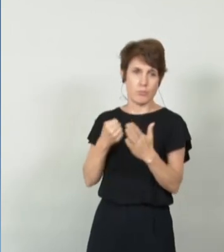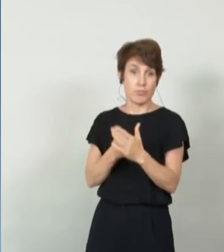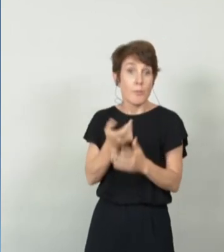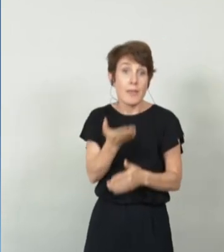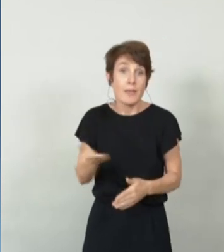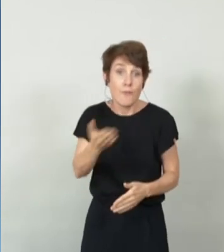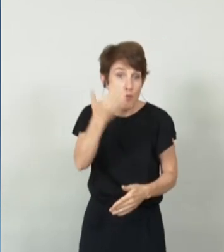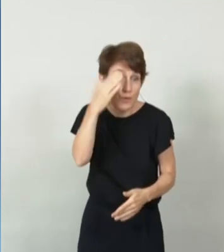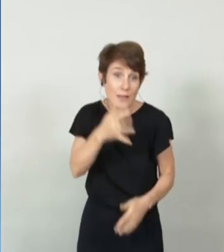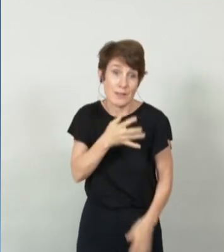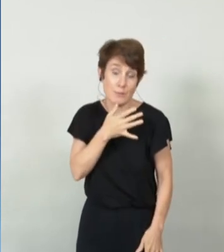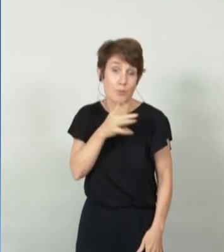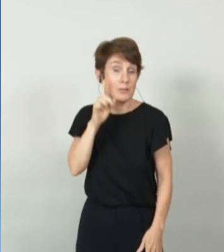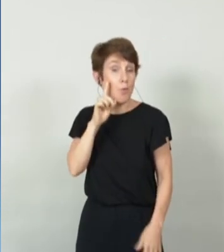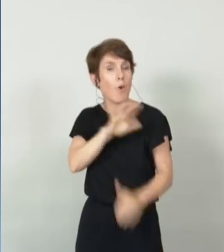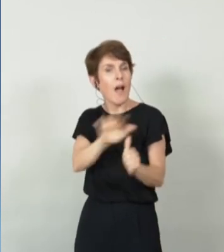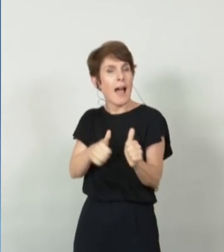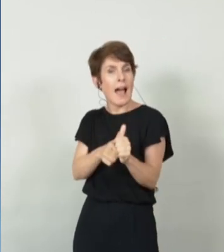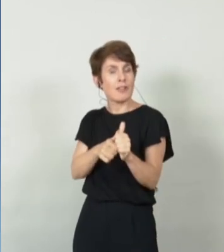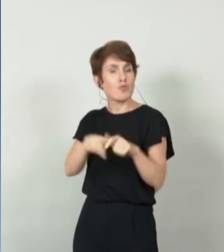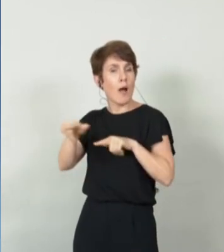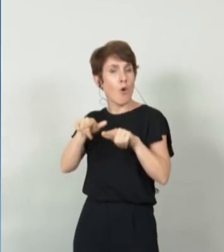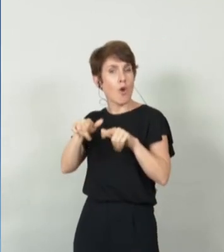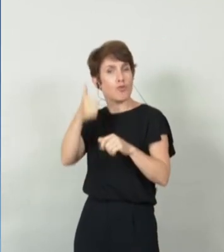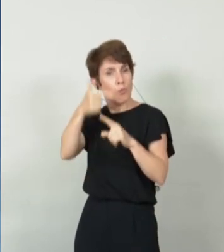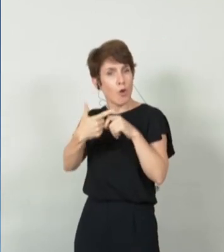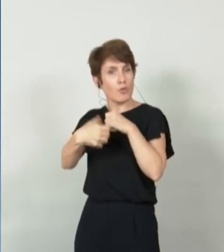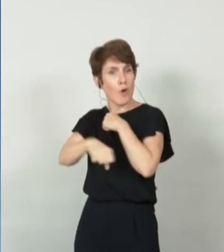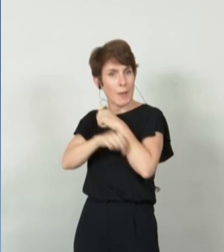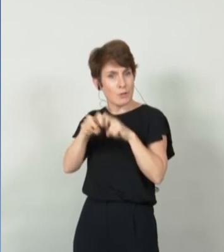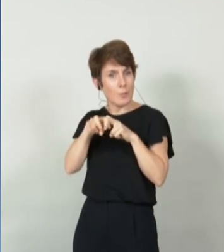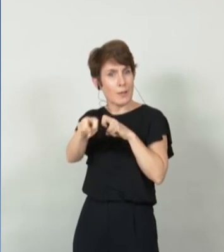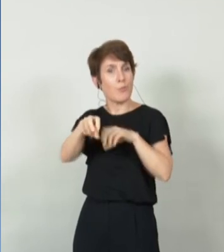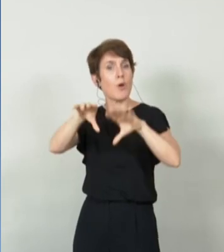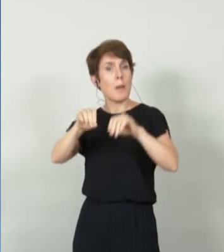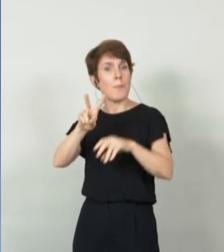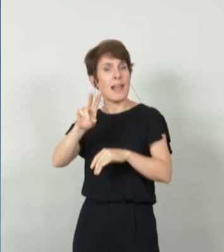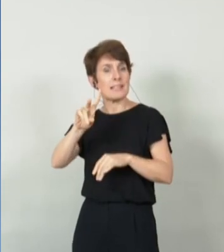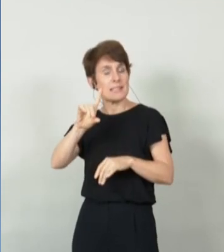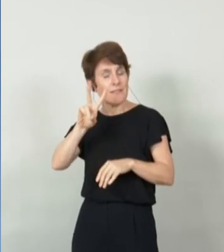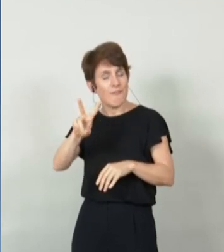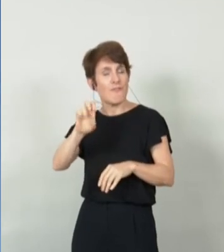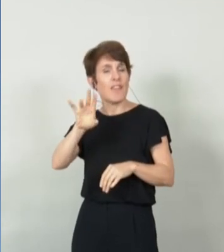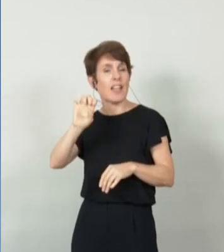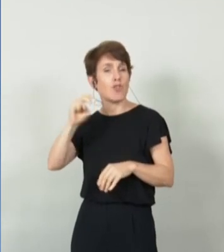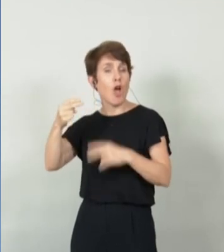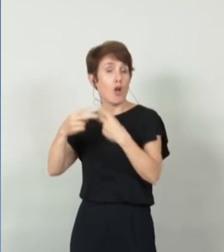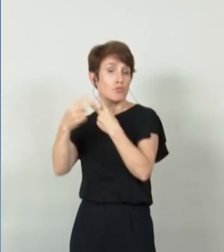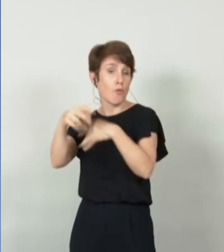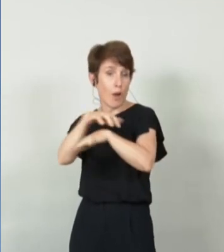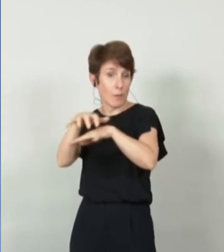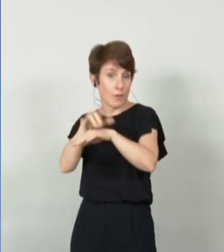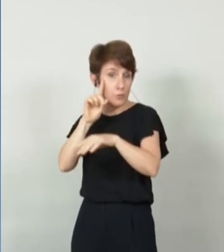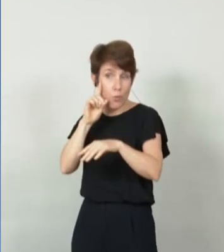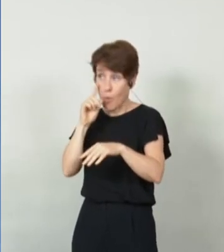campe une fois par semaine si j'ai bien compris place de Verdun parce que on ne peut pas remplir cette condition alors qu'est-ce